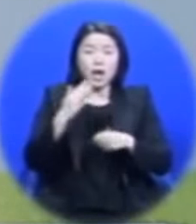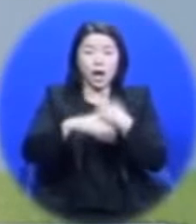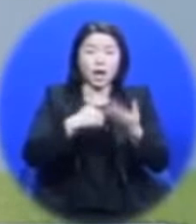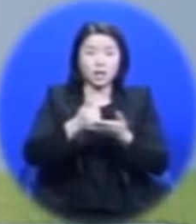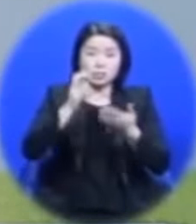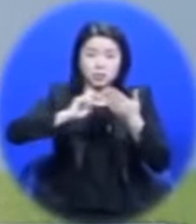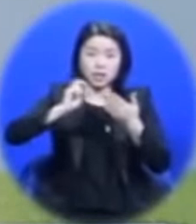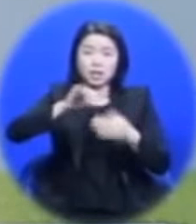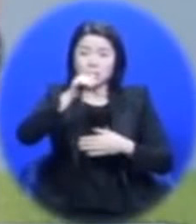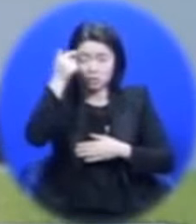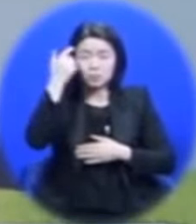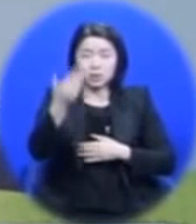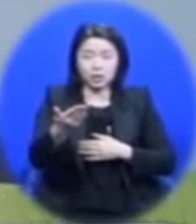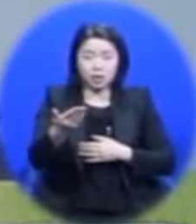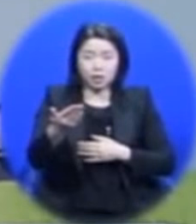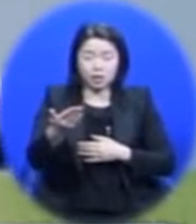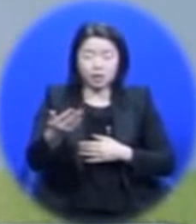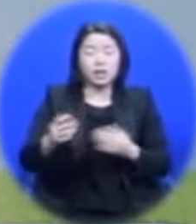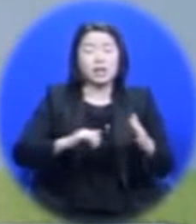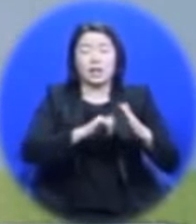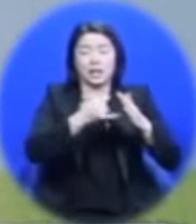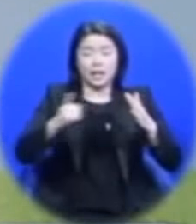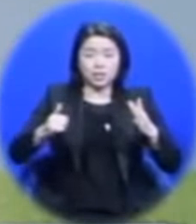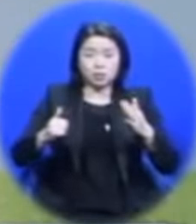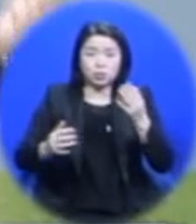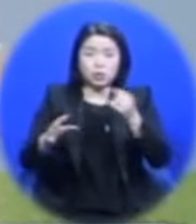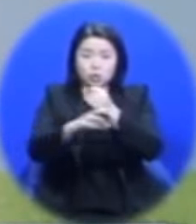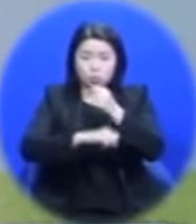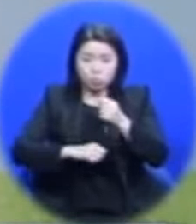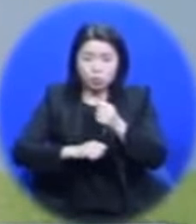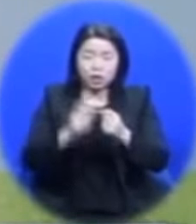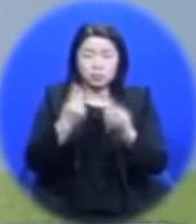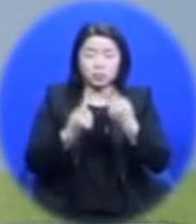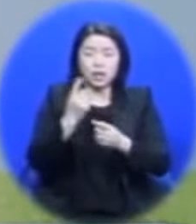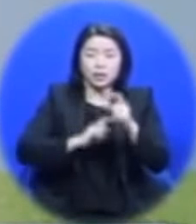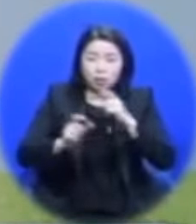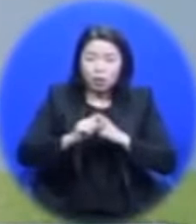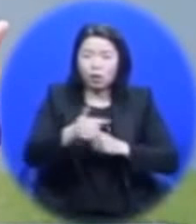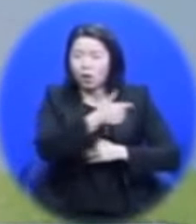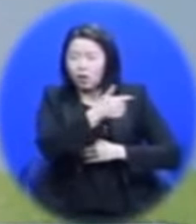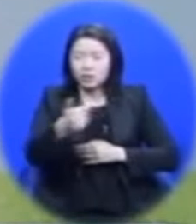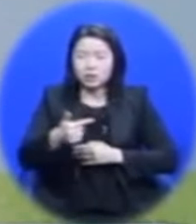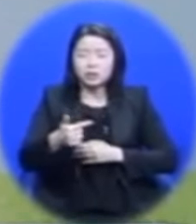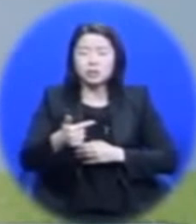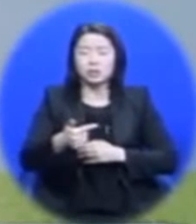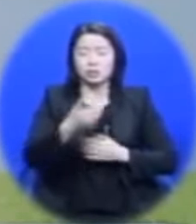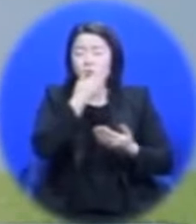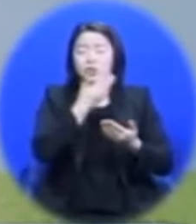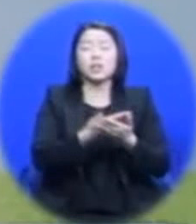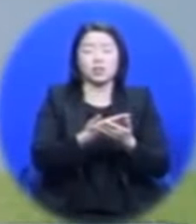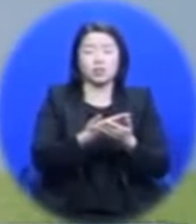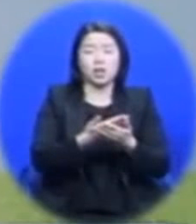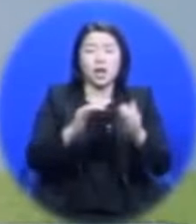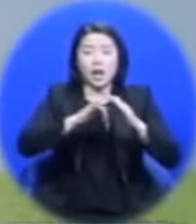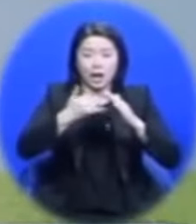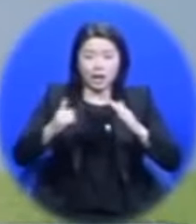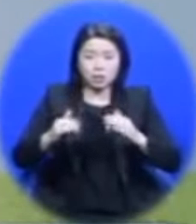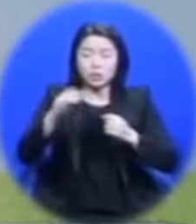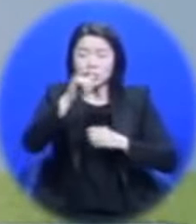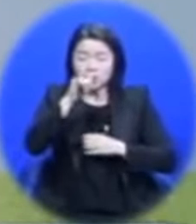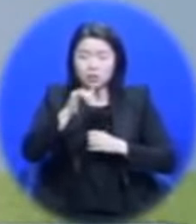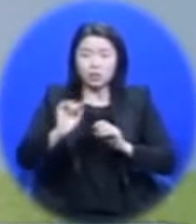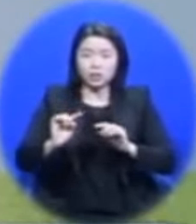찬양하십니까? 가족은 수확보다도 훨씬 더 큰 축복이죠. 가족이 있음으로 인하여